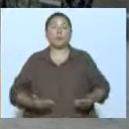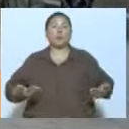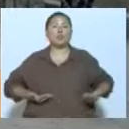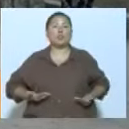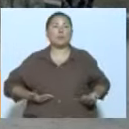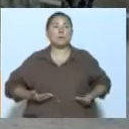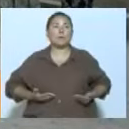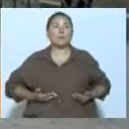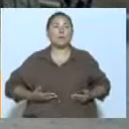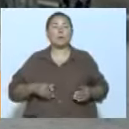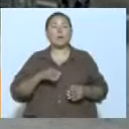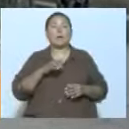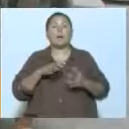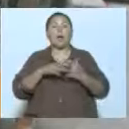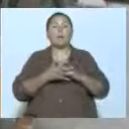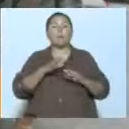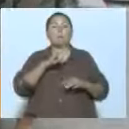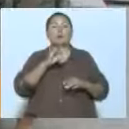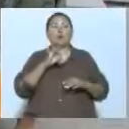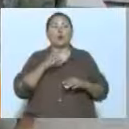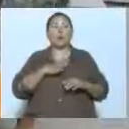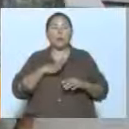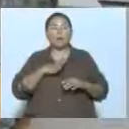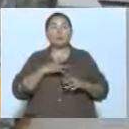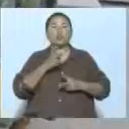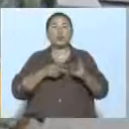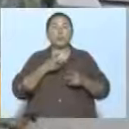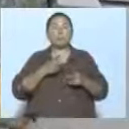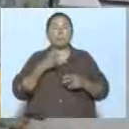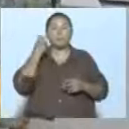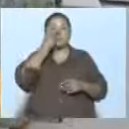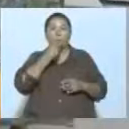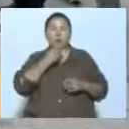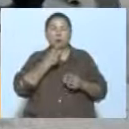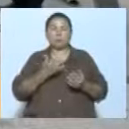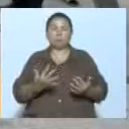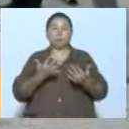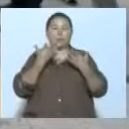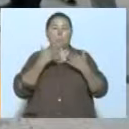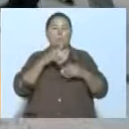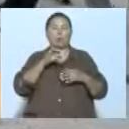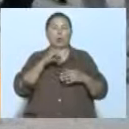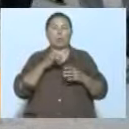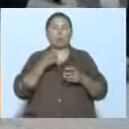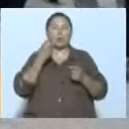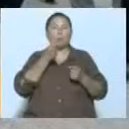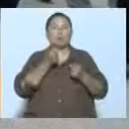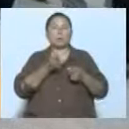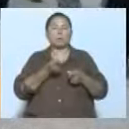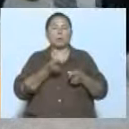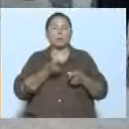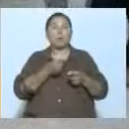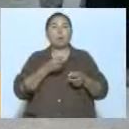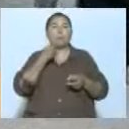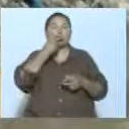Жители населенного пункта Бешуха обратились в редакцию нашего телеканала с жалобой на зловоние, исходящее от полигона по утилизации твердых бытовых